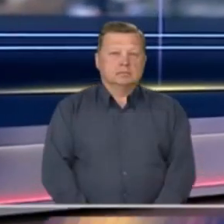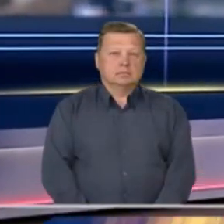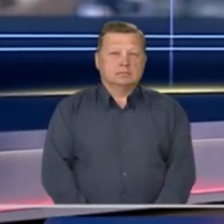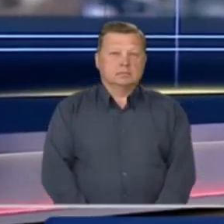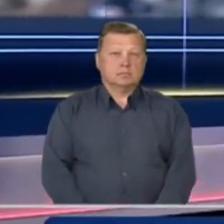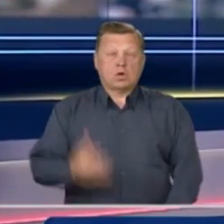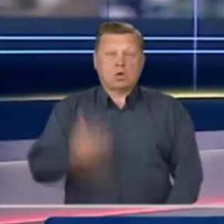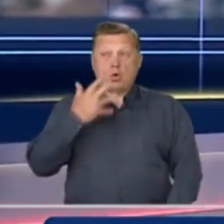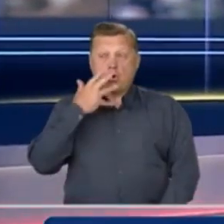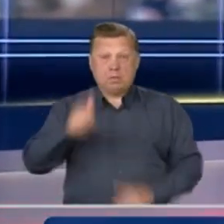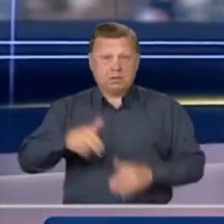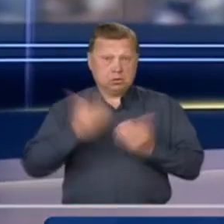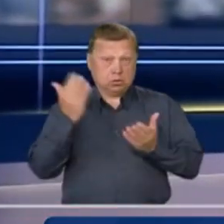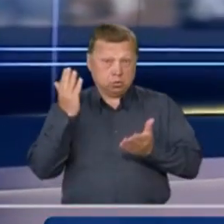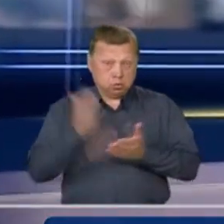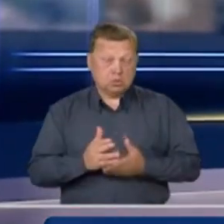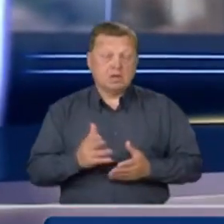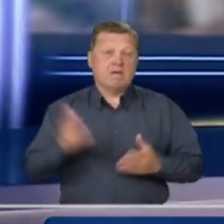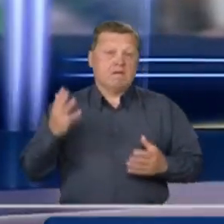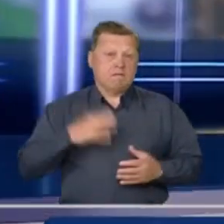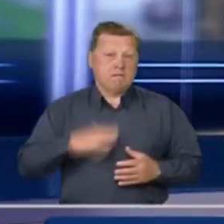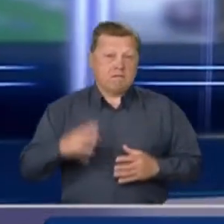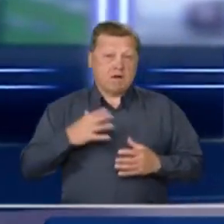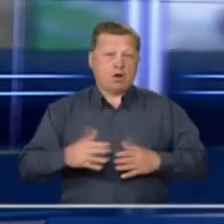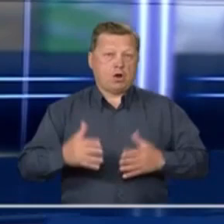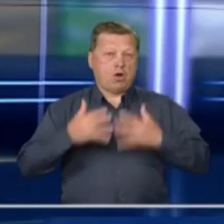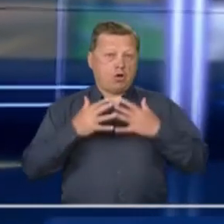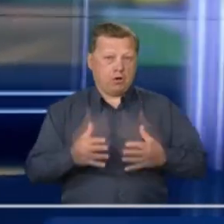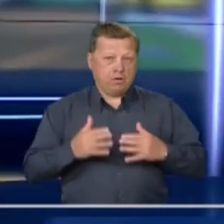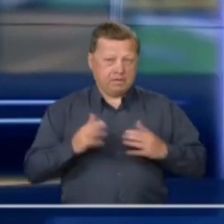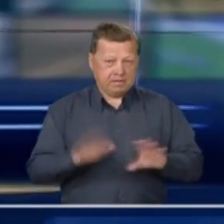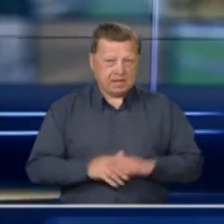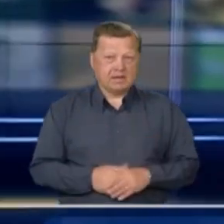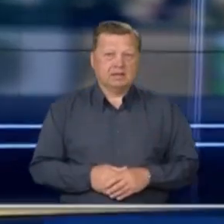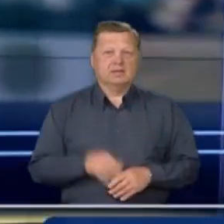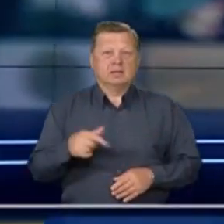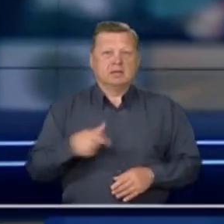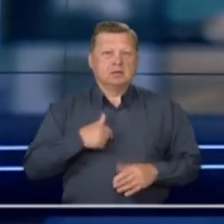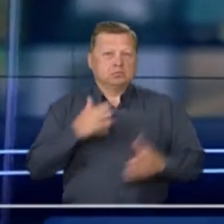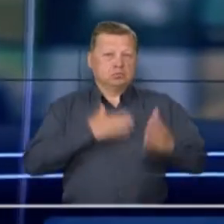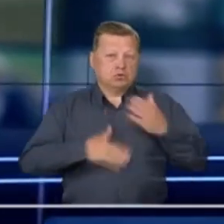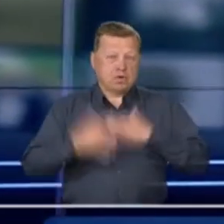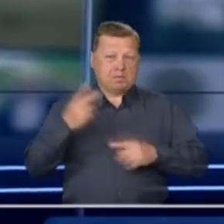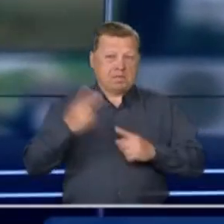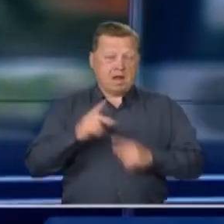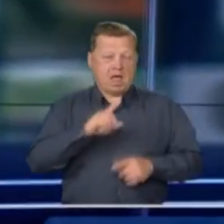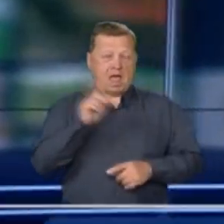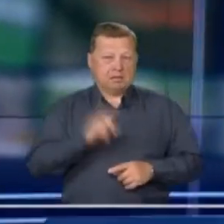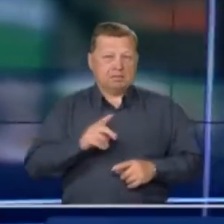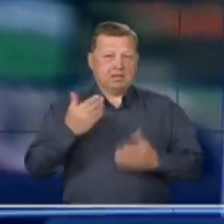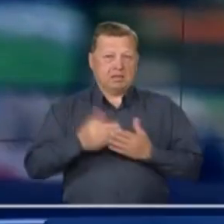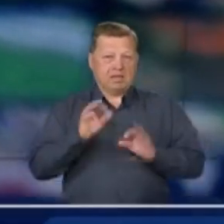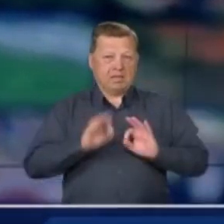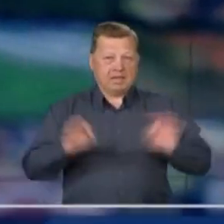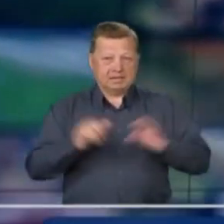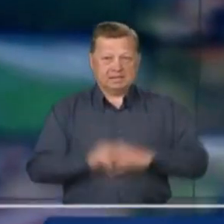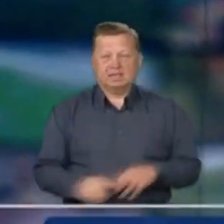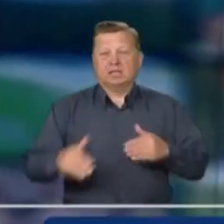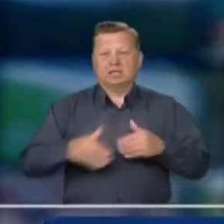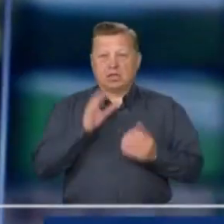Po upalnym dniu warto wziąć chwilę oddechu. Proponuję Państwu kwadrans z lekkim i przyjemnym teleekspresem na deser. Dzień dobry, Iga